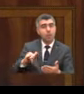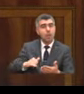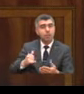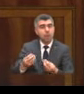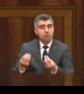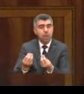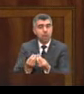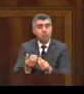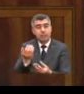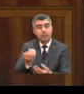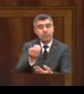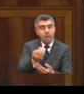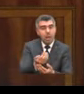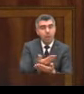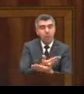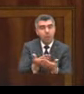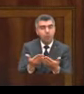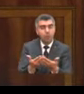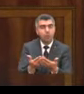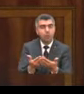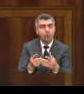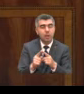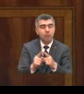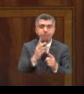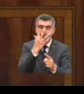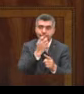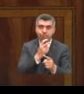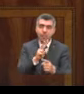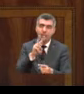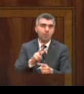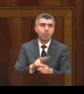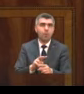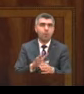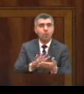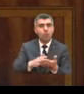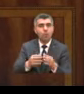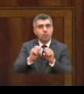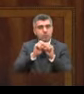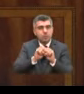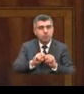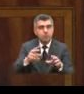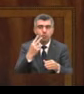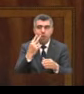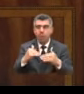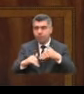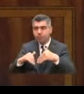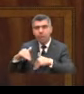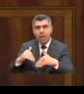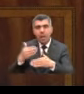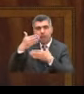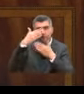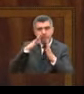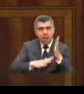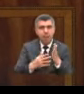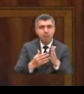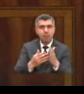يخص ظاهرة التسول كما قالت زميلتي فهي ظاهرة مؤرقة ومتفشرة بكثرة أينما وليت بوجهك، في الشوارع المغربية، في المطاعم، في